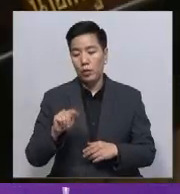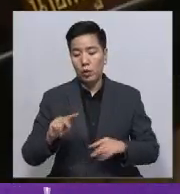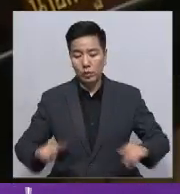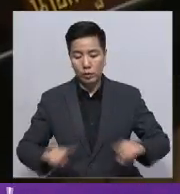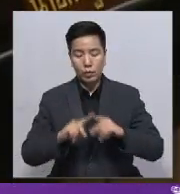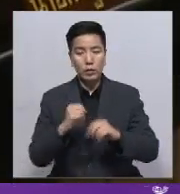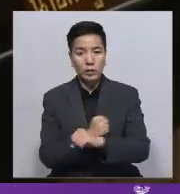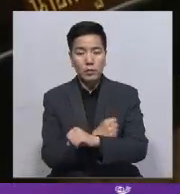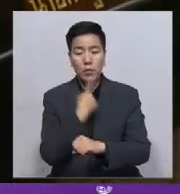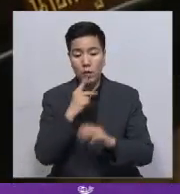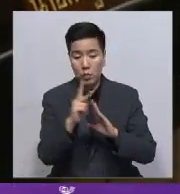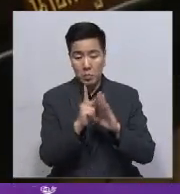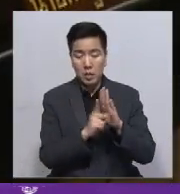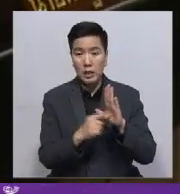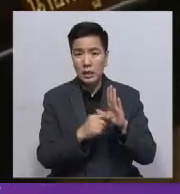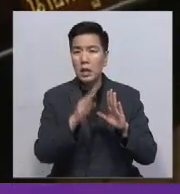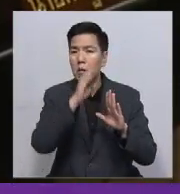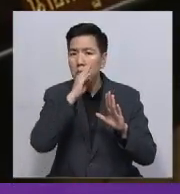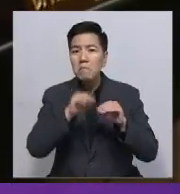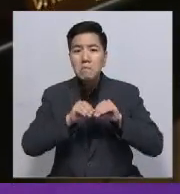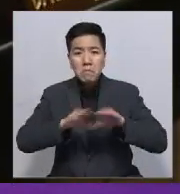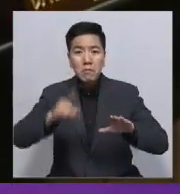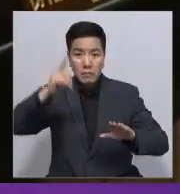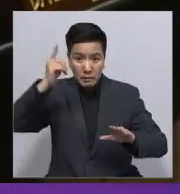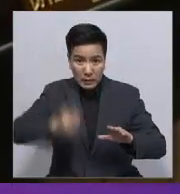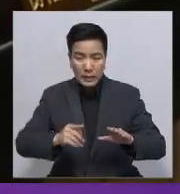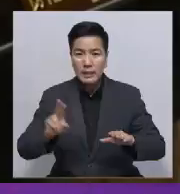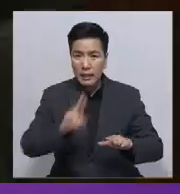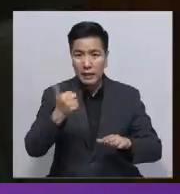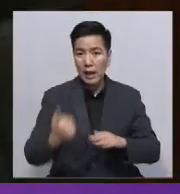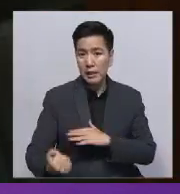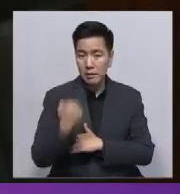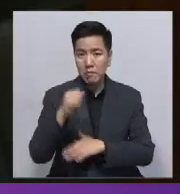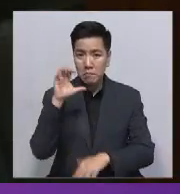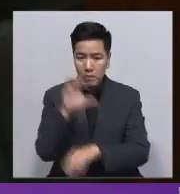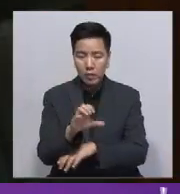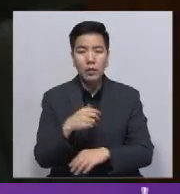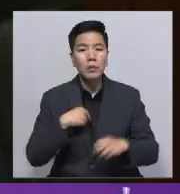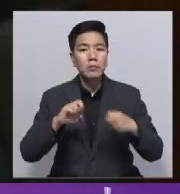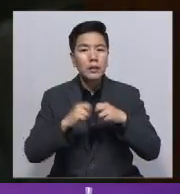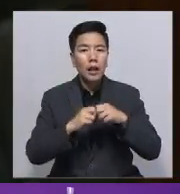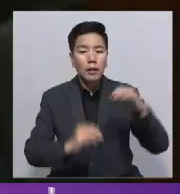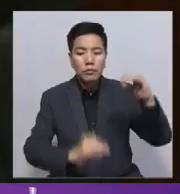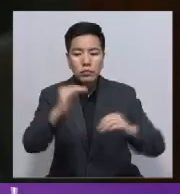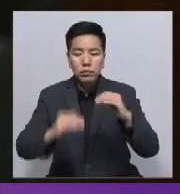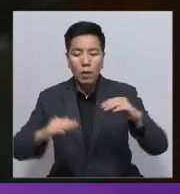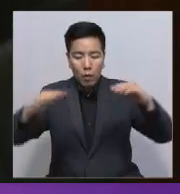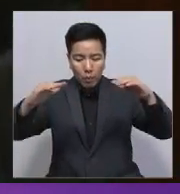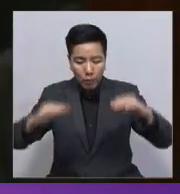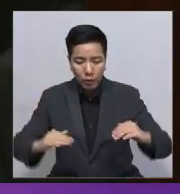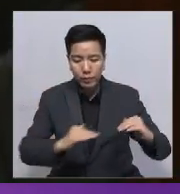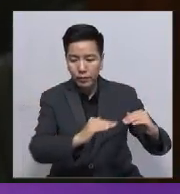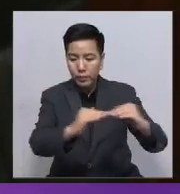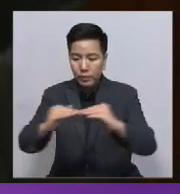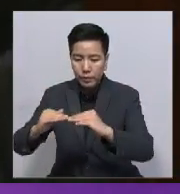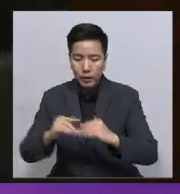าเมื่อกฎหมายฉบับนี้มีผลบังคับใช้จะสอดคล้องกับนโยบายรัฐบาลที่มุ่งลดความเหลื่อมล้ำและสร้างโอกาสการเข้